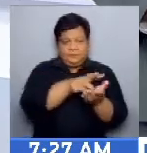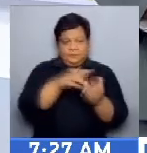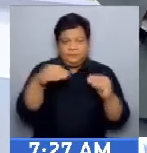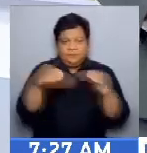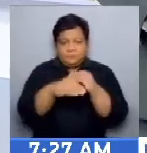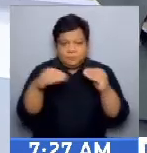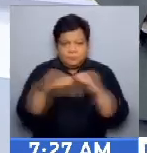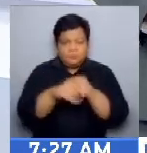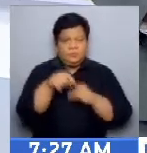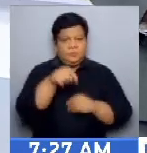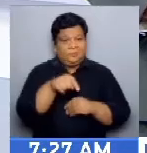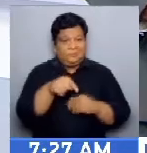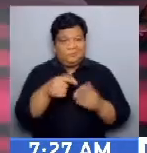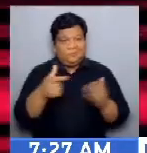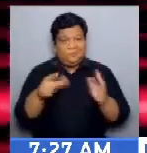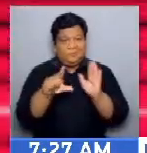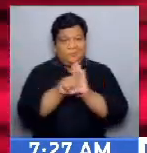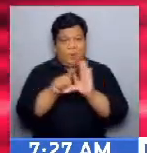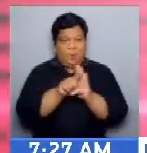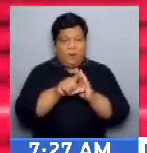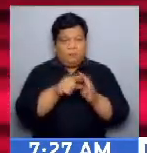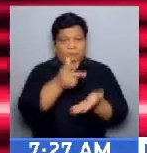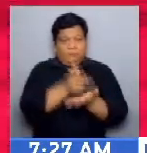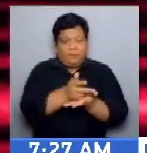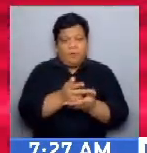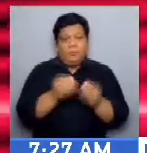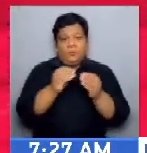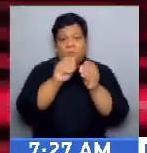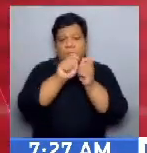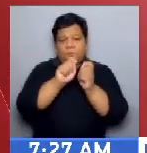nakaparada. May unang balita live si Nico Wahe.